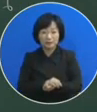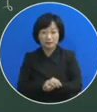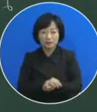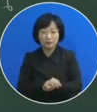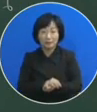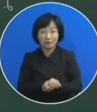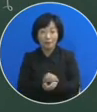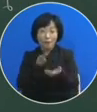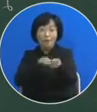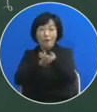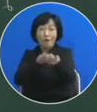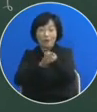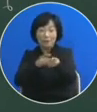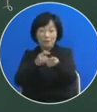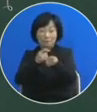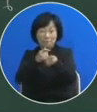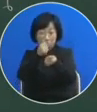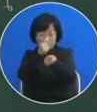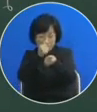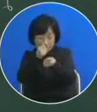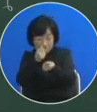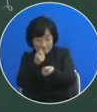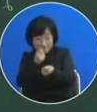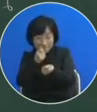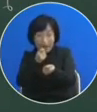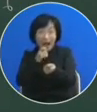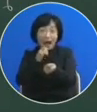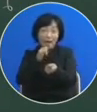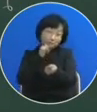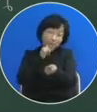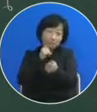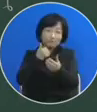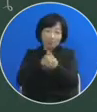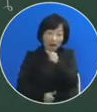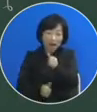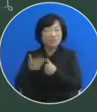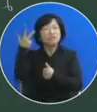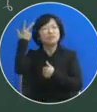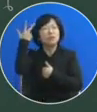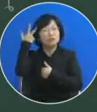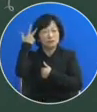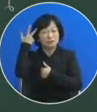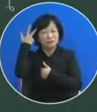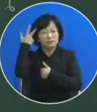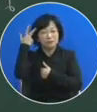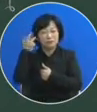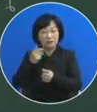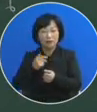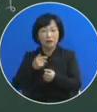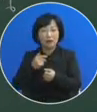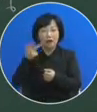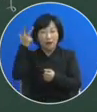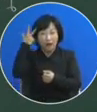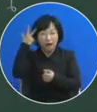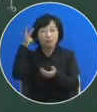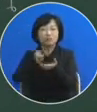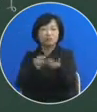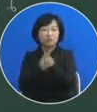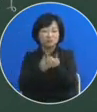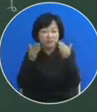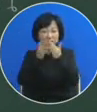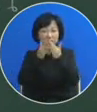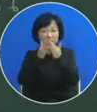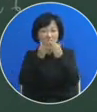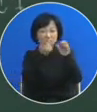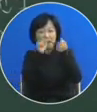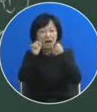와 빠져버려 그지 정신병이요. But the moment you hold that hand, and you completely get lost in that. 그래가지고 나 집 나도 막 돌아다 그 정신병. And then you leave your home and